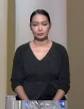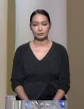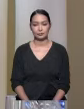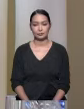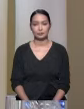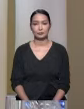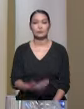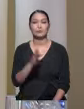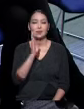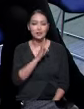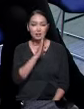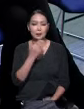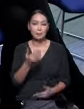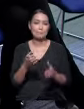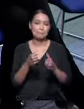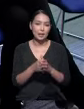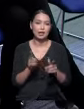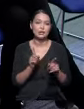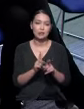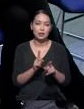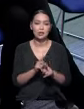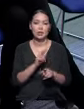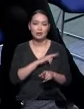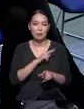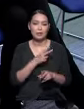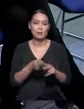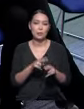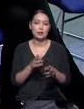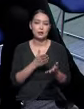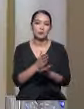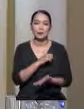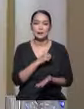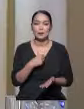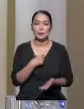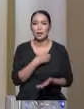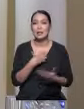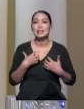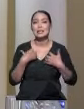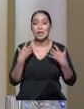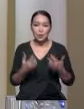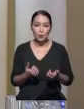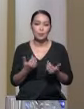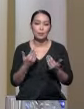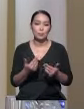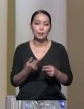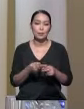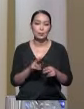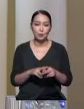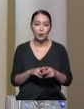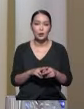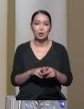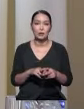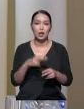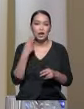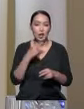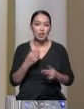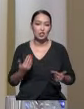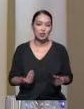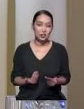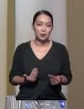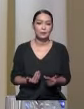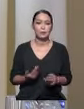Женское крыло партии работает по 10 приоритетным направлениям, одно из которых – здоровье. Цель состоит в том, чтобы улучшить качество жизни женщин,